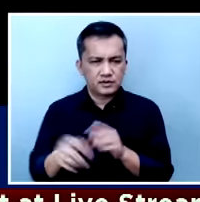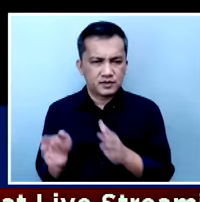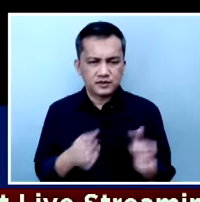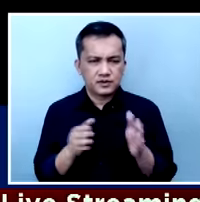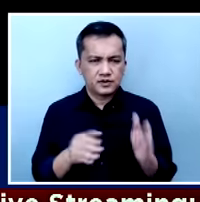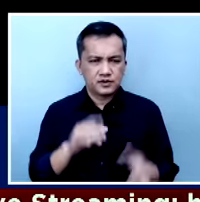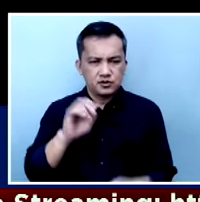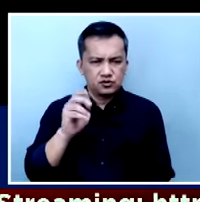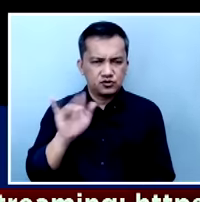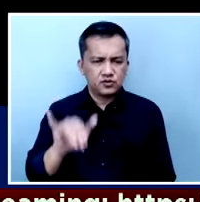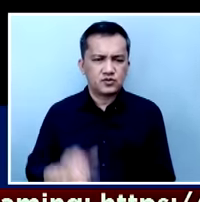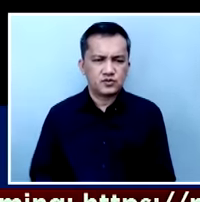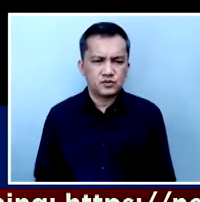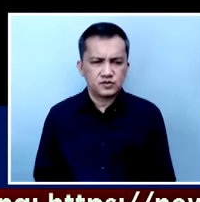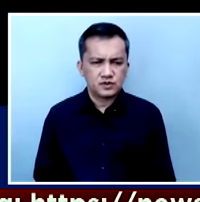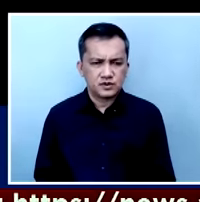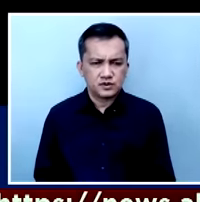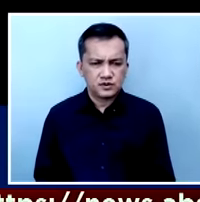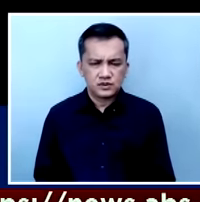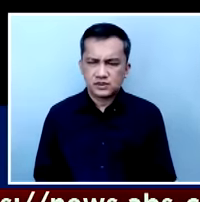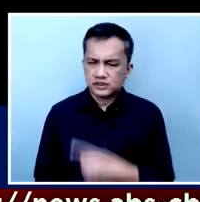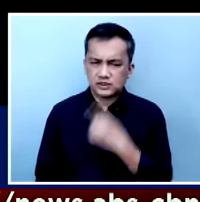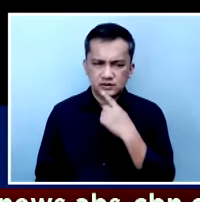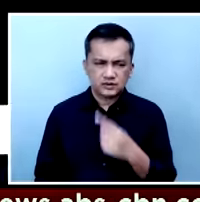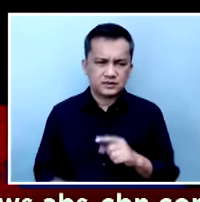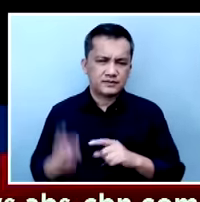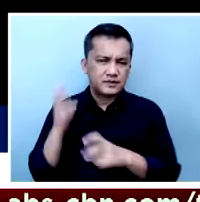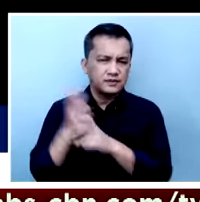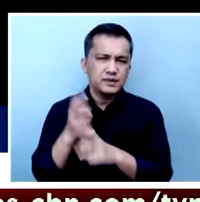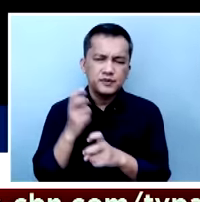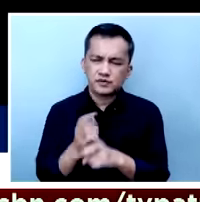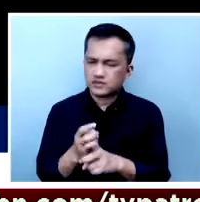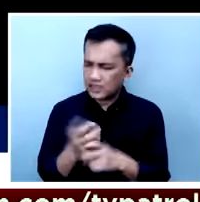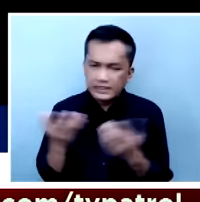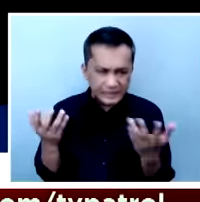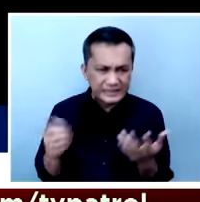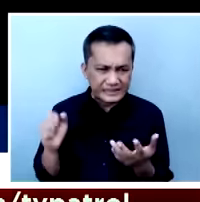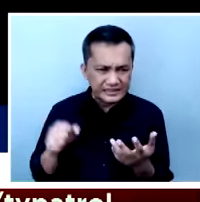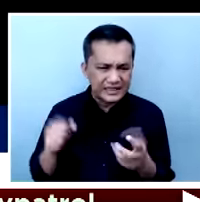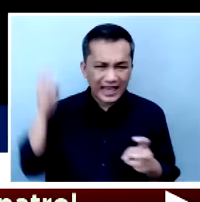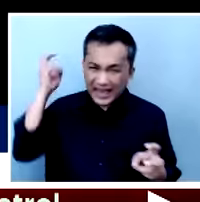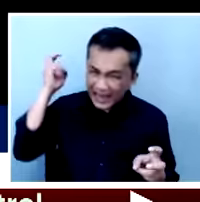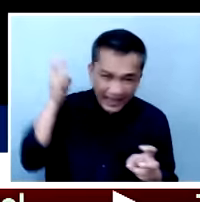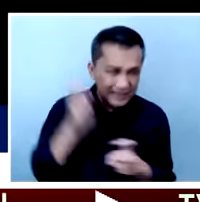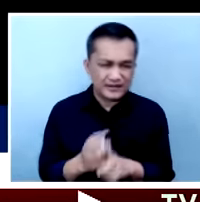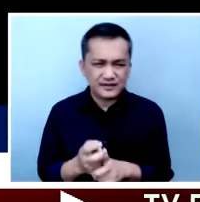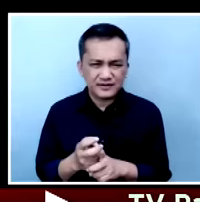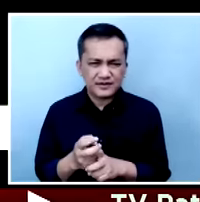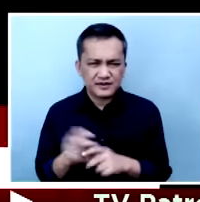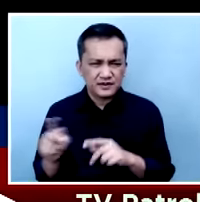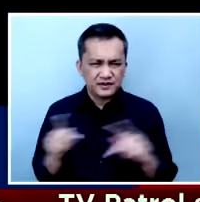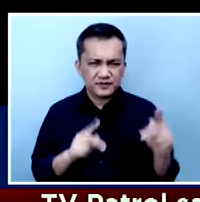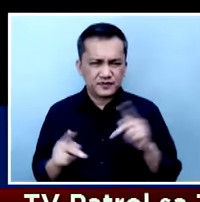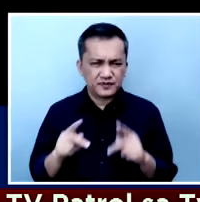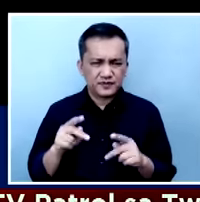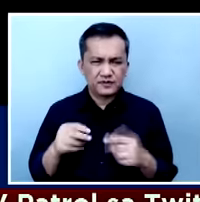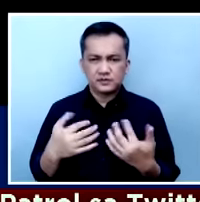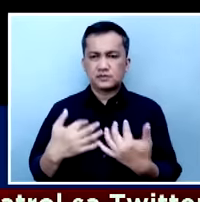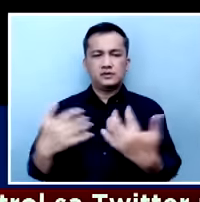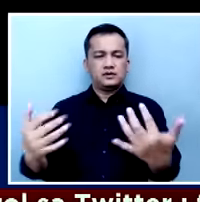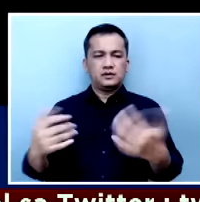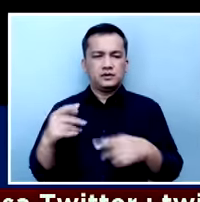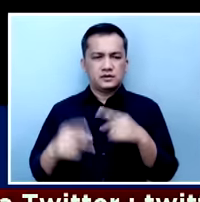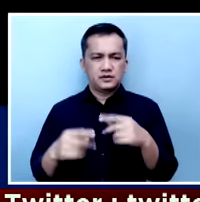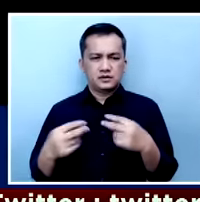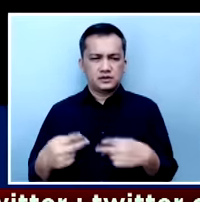A Hollywood award show? Yeah, very difficult. It's the hardest You're performing for arenas for people who are there to see